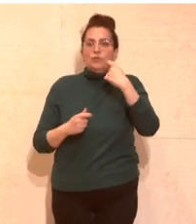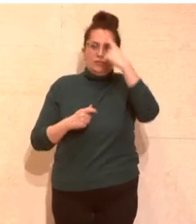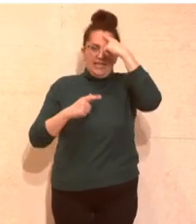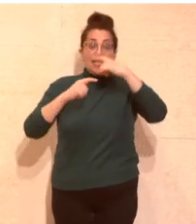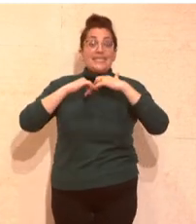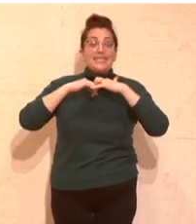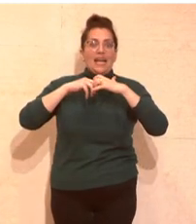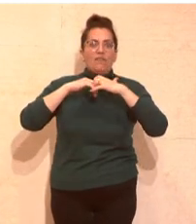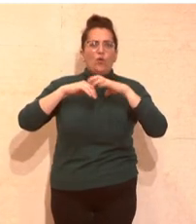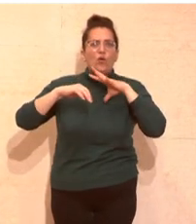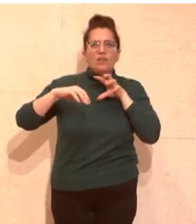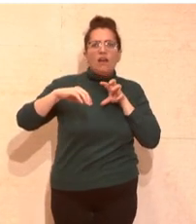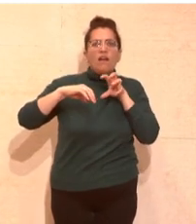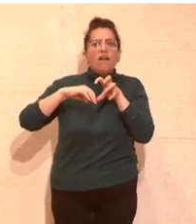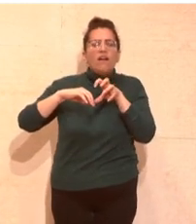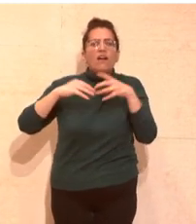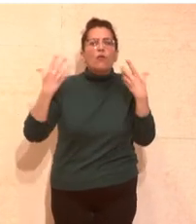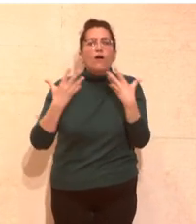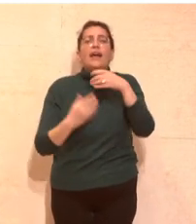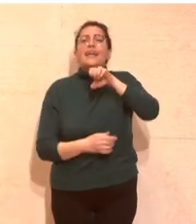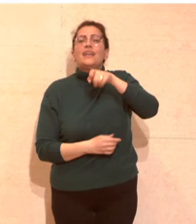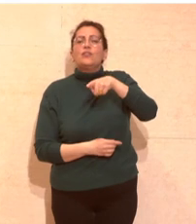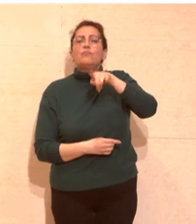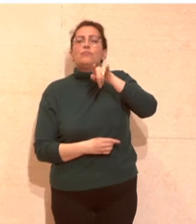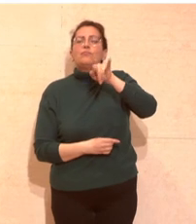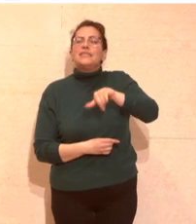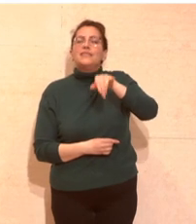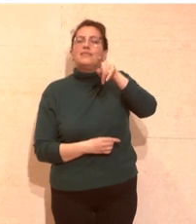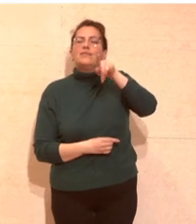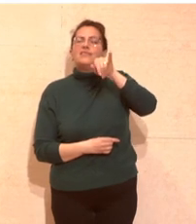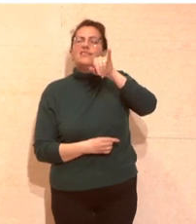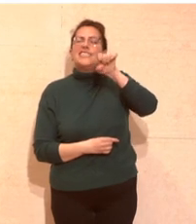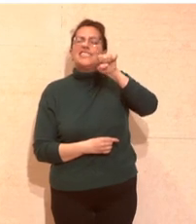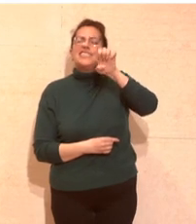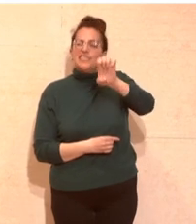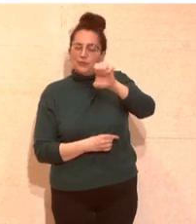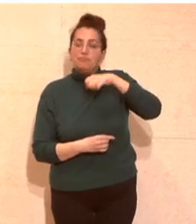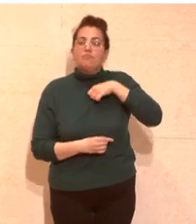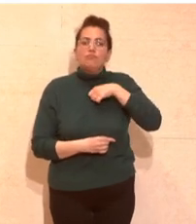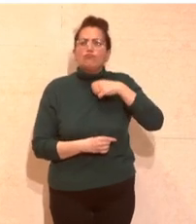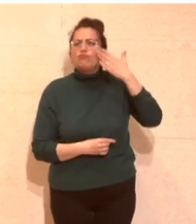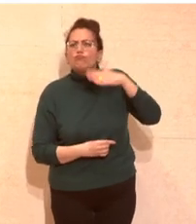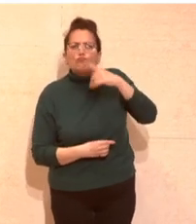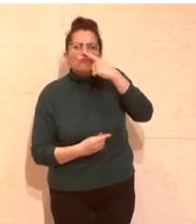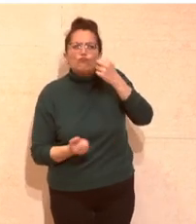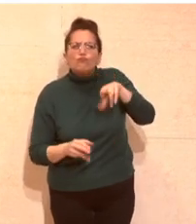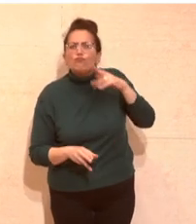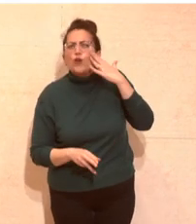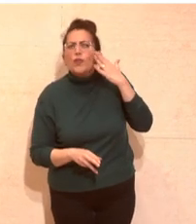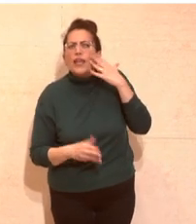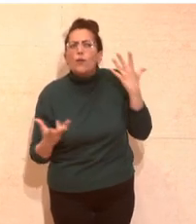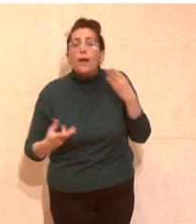Et cette glande épiphyse, elle sécrète une hormone dont vous avez tous entendu parler. Pas possible de la rater, celle-là.